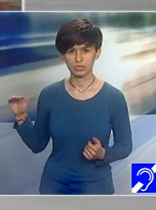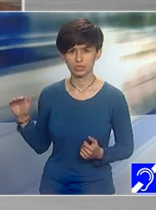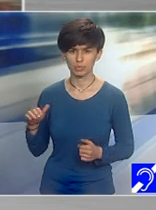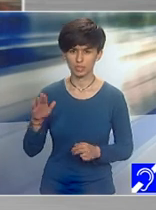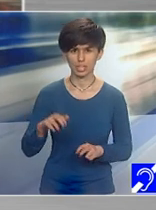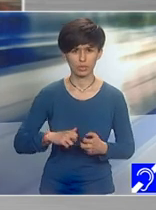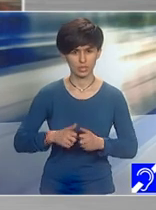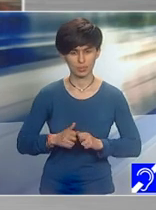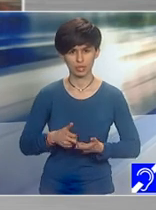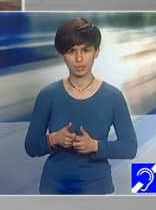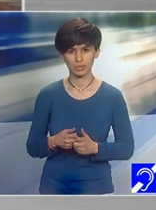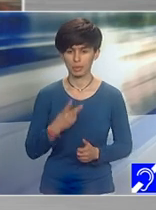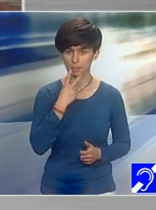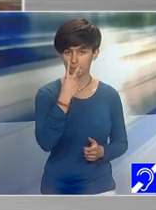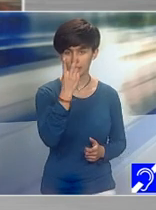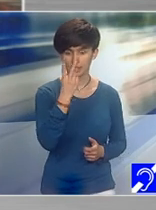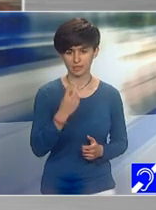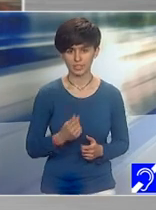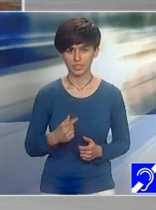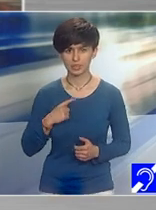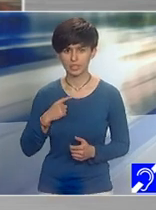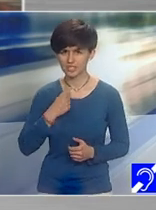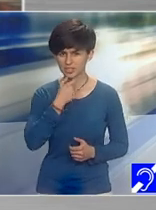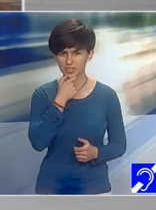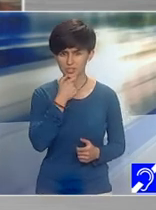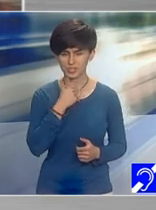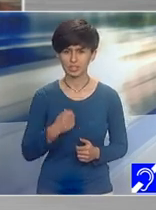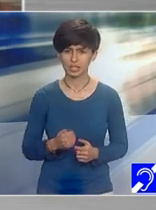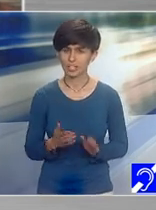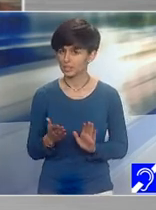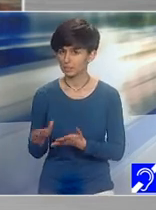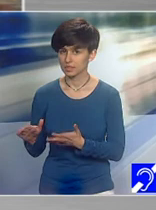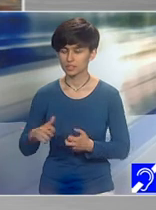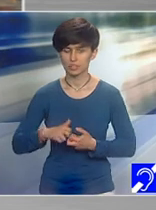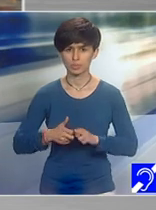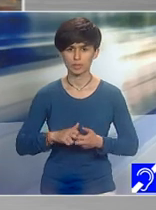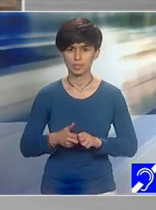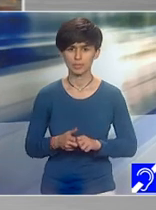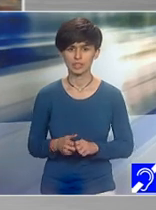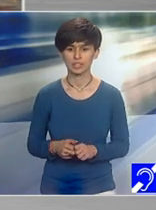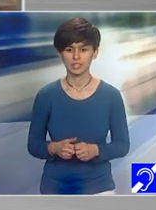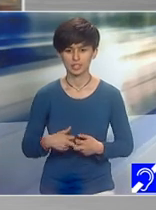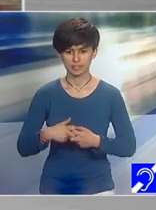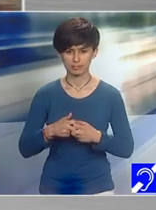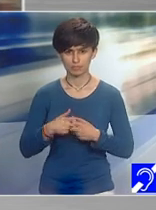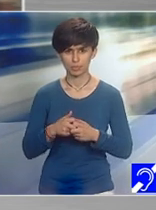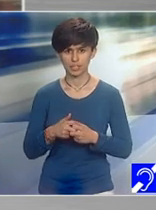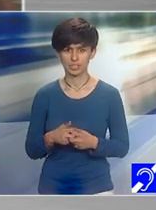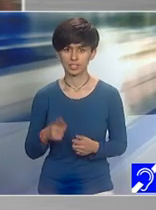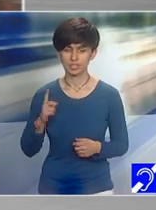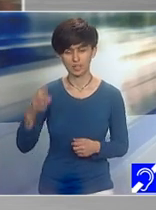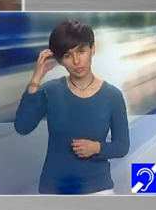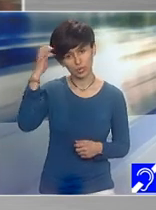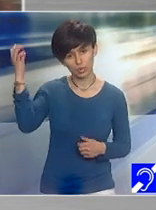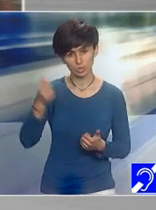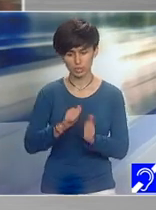că tot mai jos este vârsta la care încep cu probleme de glezne, genunchi, spate. Trebuie o cultură sportivă, trebuie